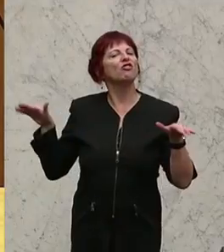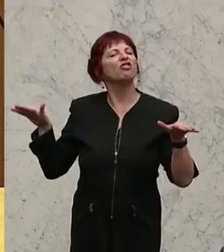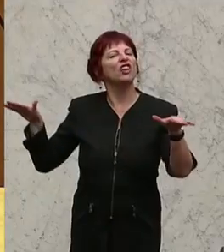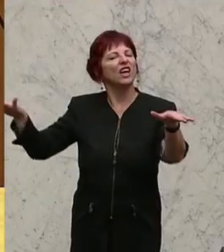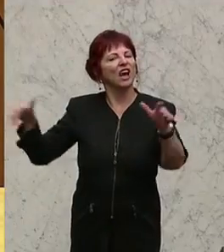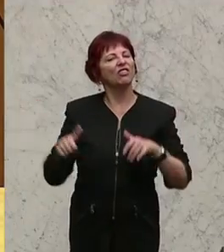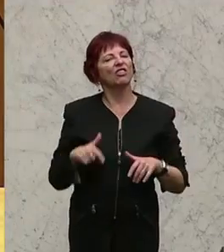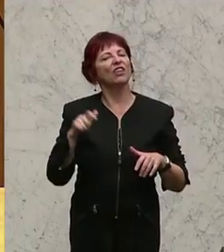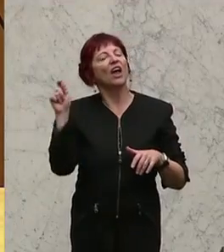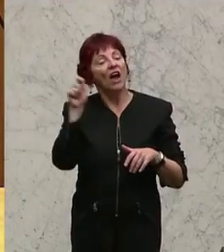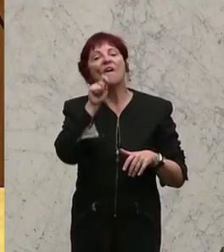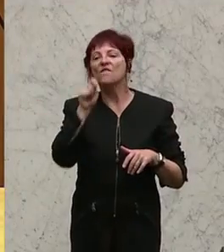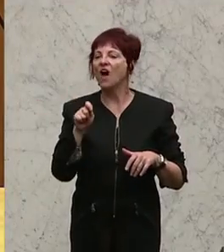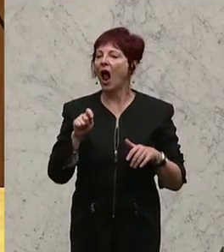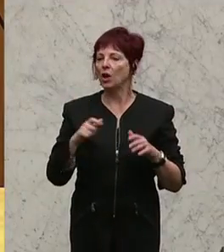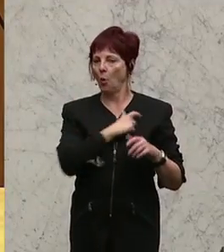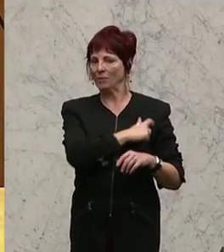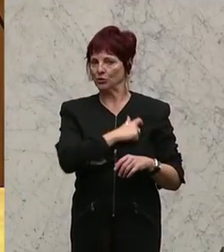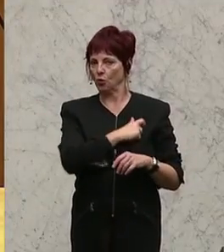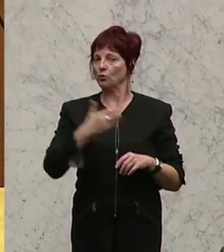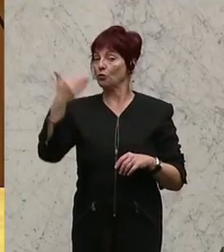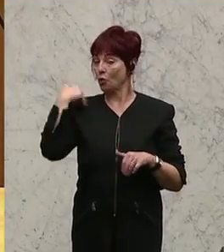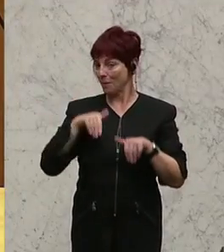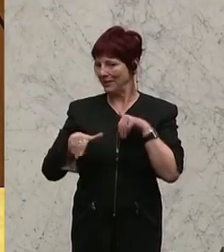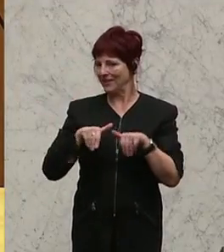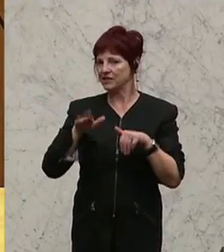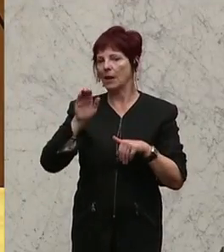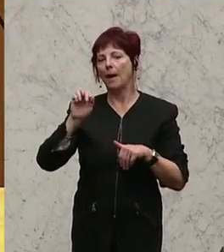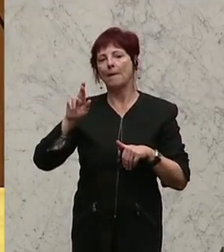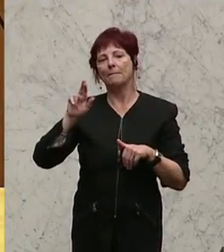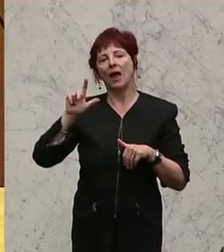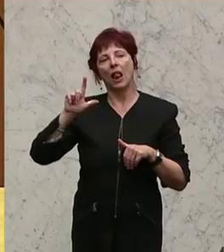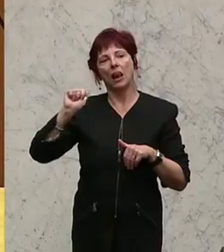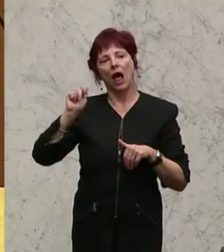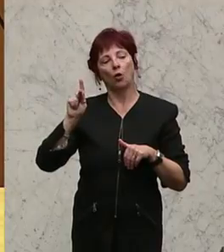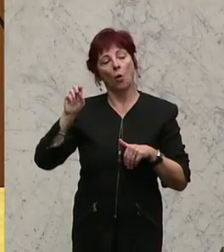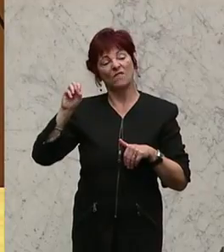ehemaligen Minister Berlakovic. Aber Kollege Gerstl